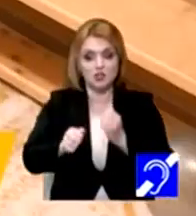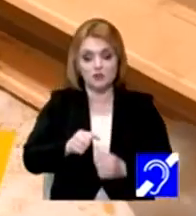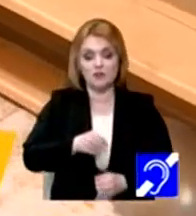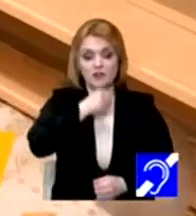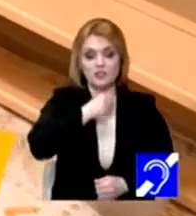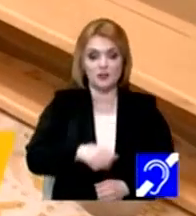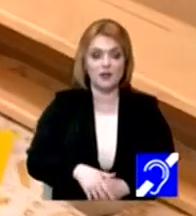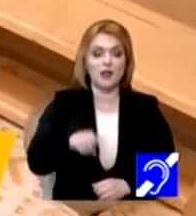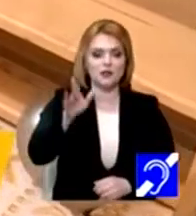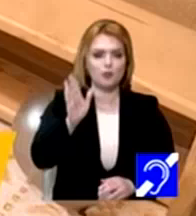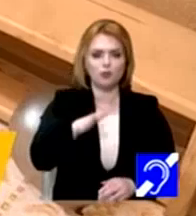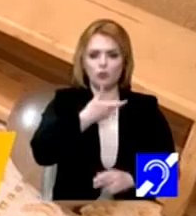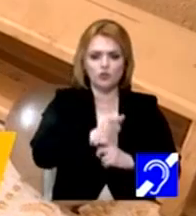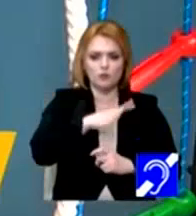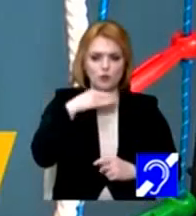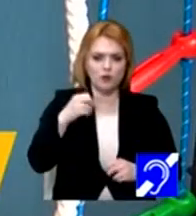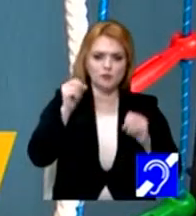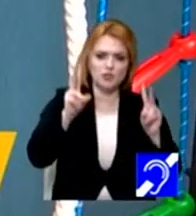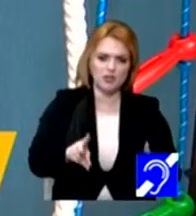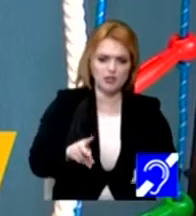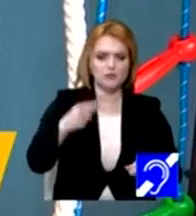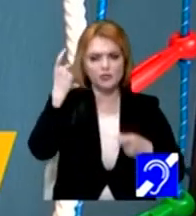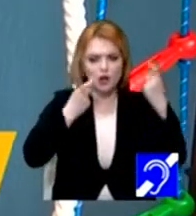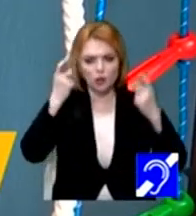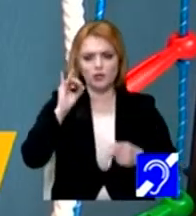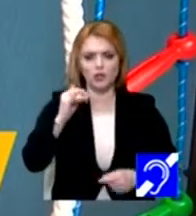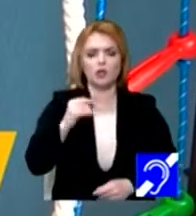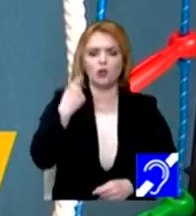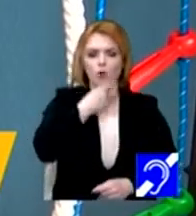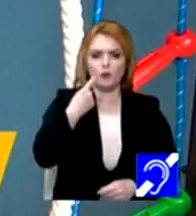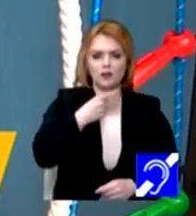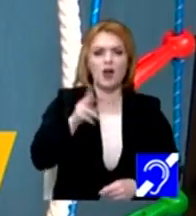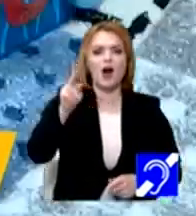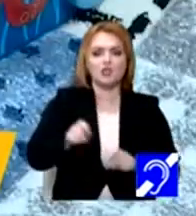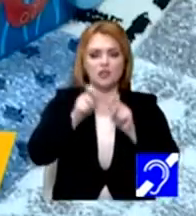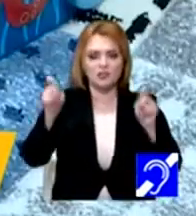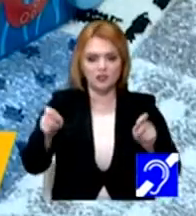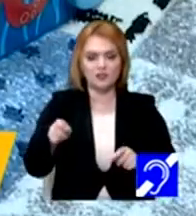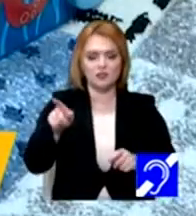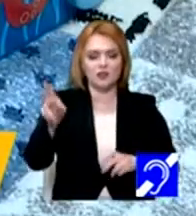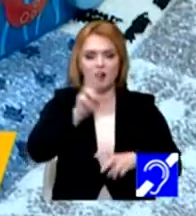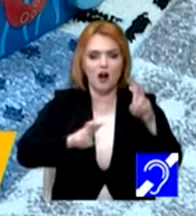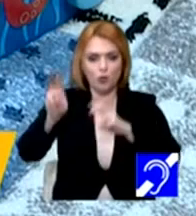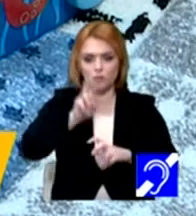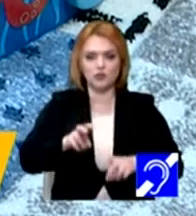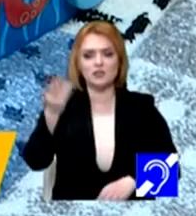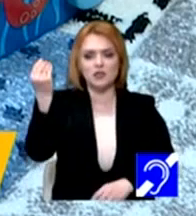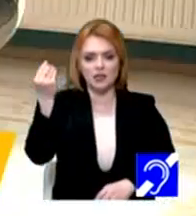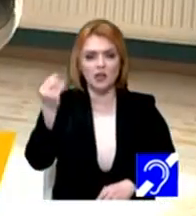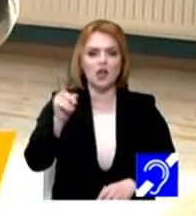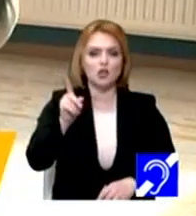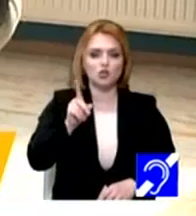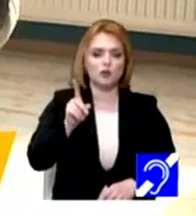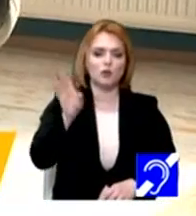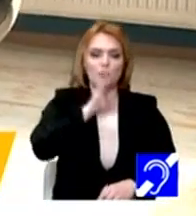îndrumați de kinoterapeuți, logopezi și psihologi. Fondatorii caută soluții și sursa de finanțare pentru ca părinții să achite cât